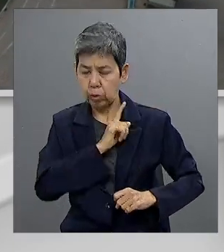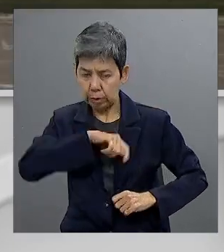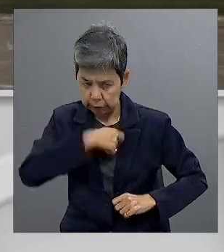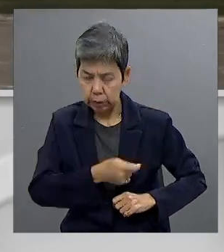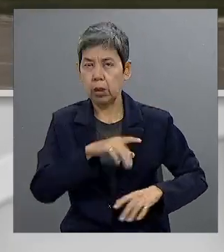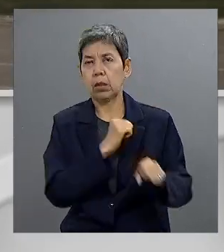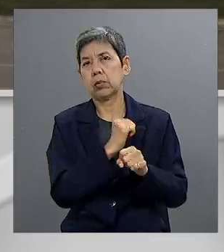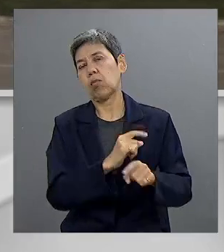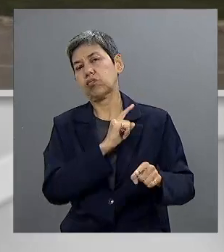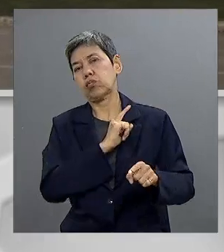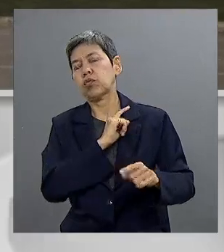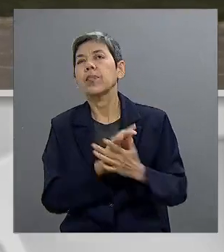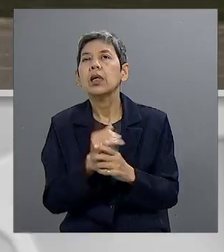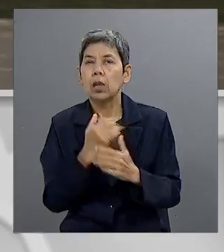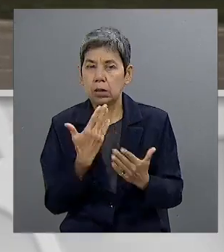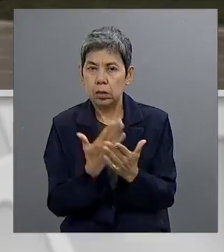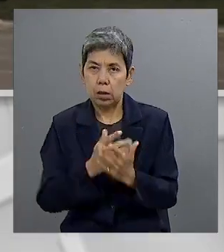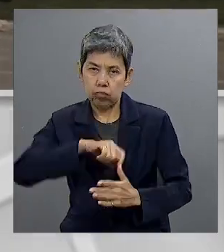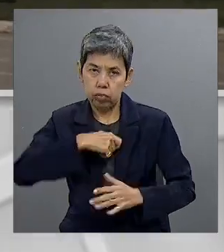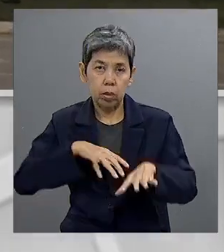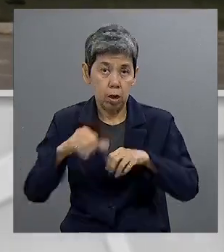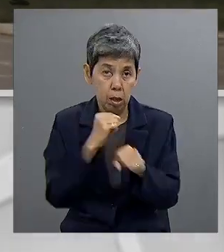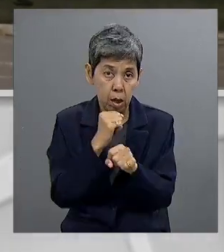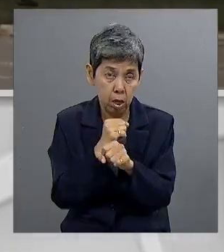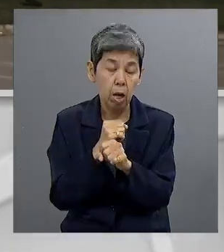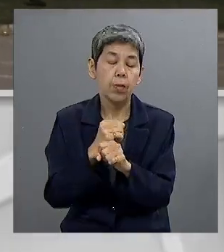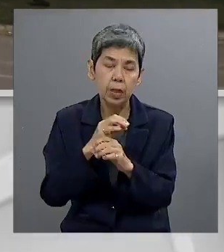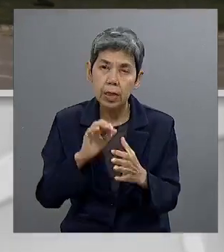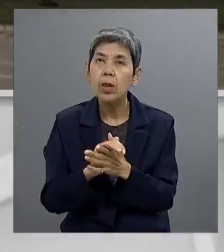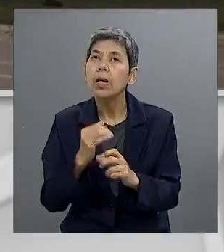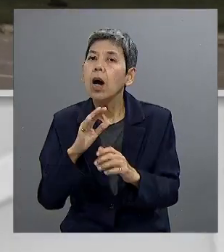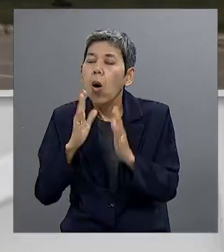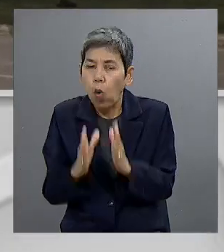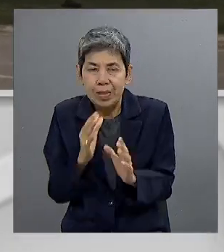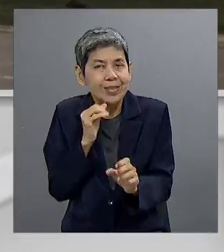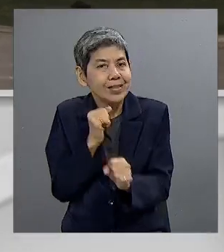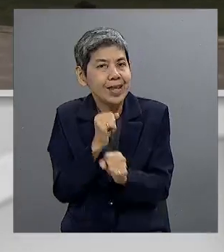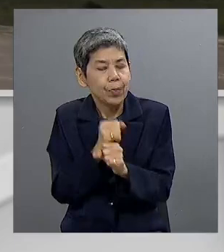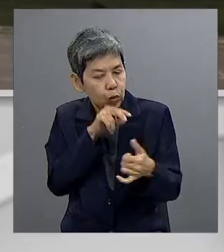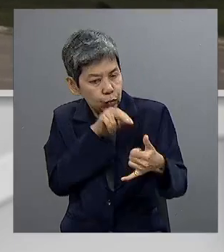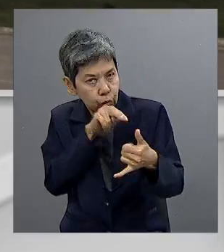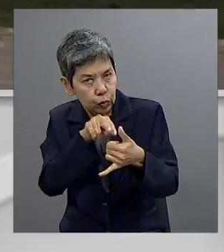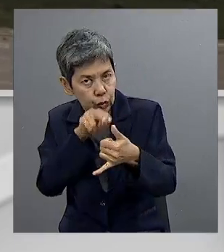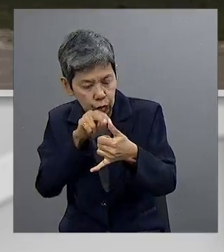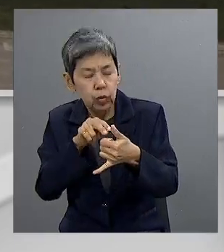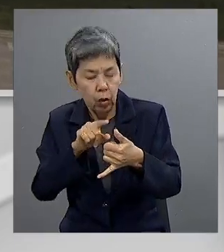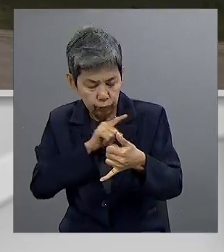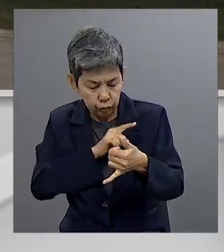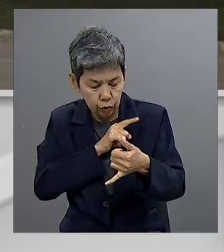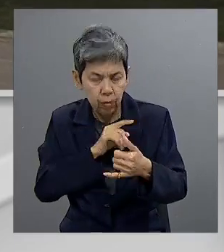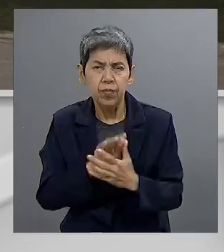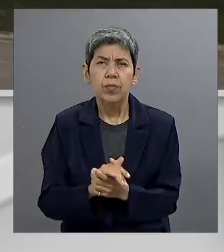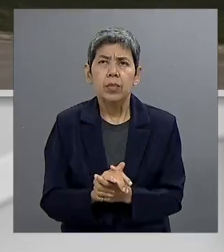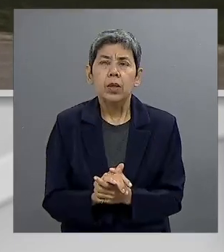การทั้งค่าใช้จ่ายการดำเนินการแล้วก็การจัดหาบุคลากรในการดูแลเฝ้าระวังอาการแล้วก็